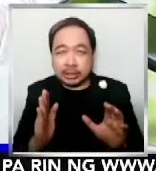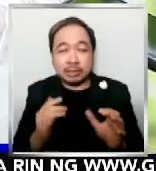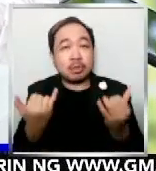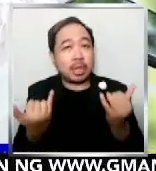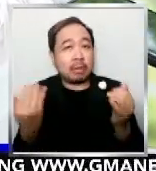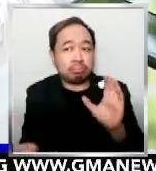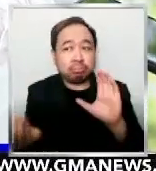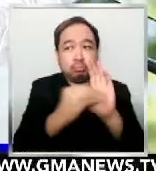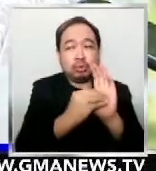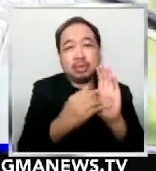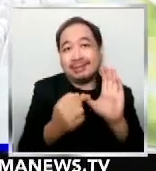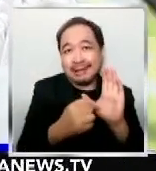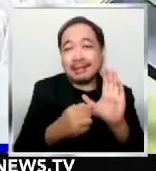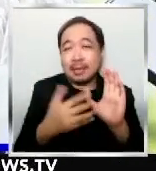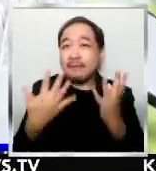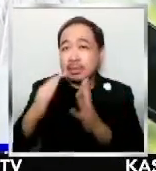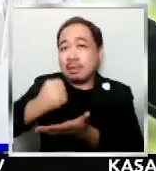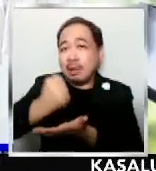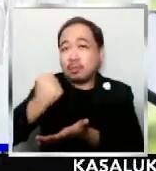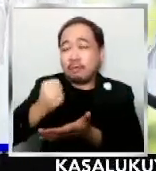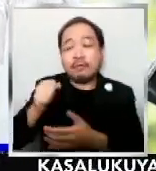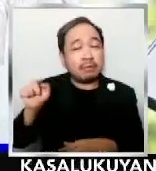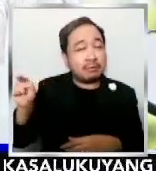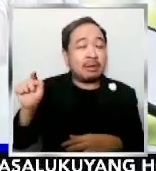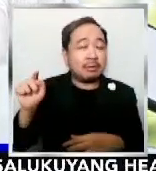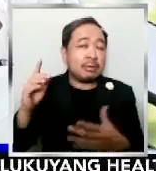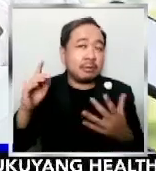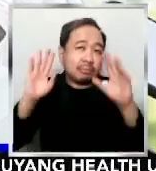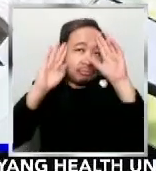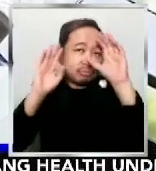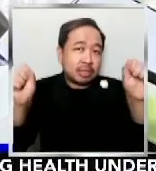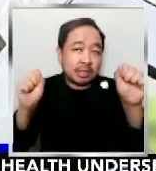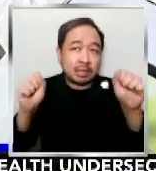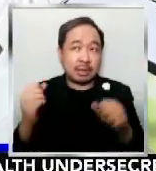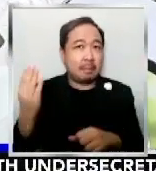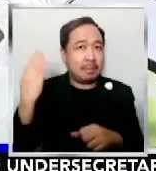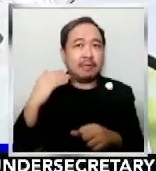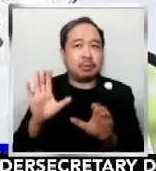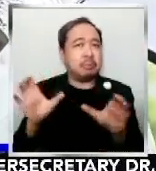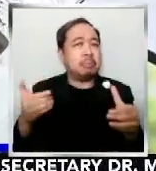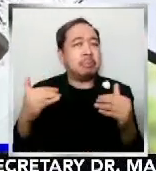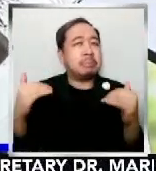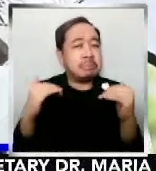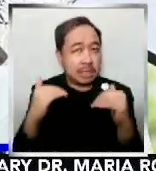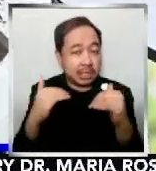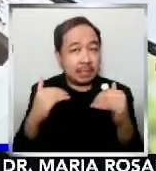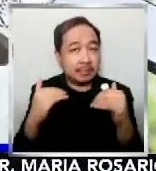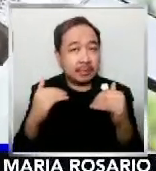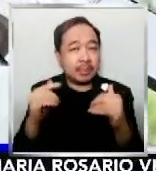doon at in-approve din ng Pangulo during the cabinet meeting is